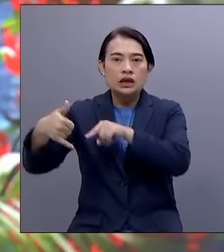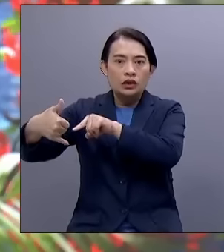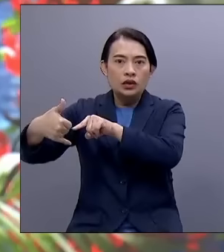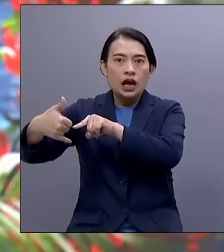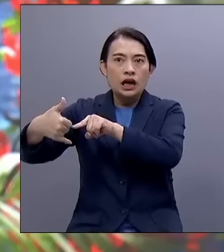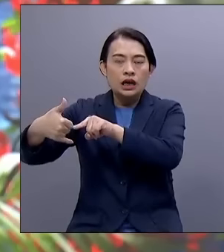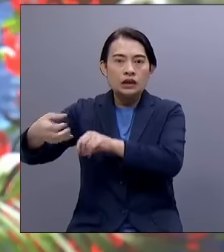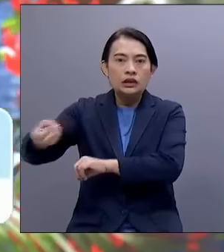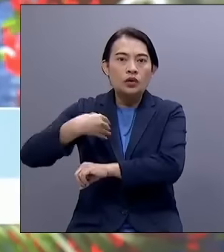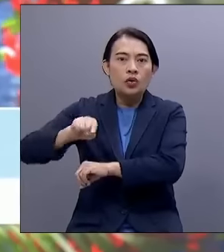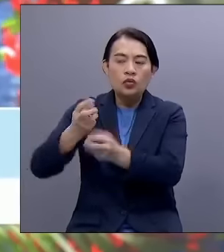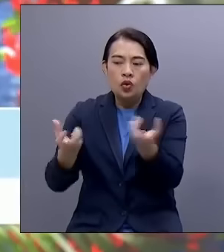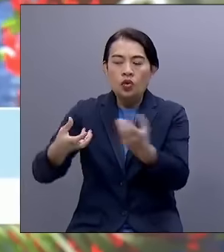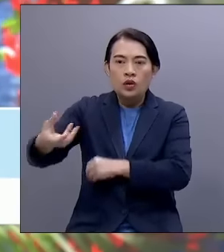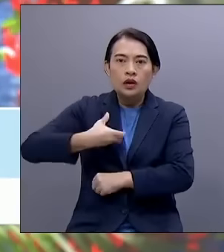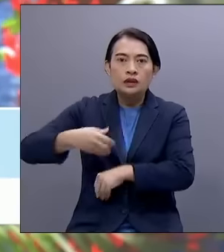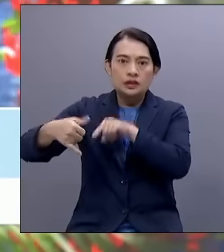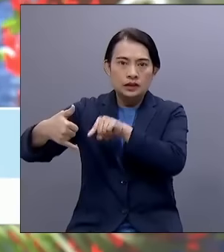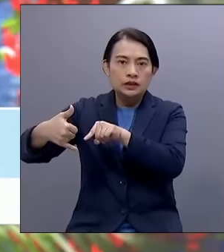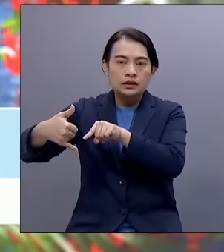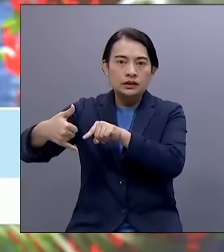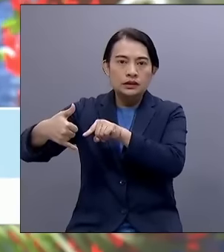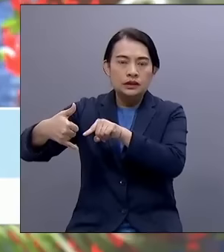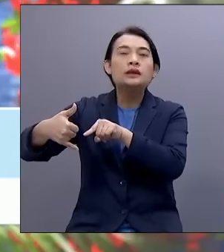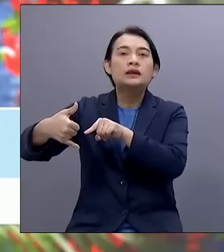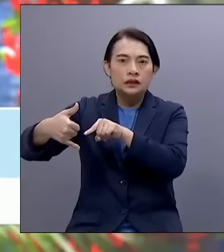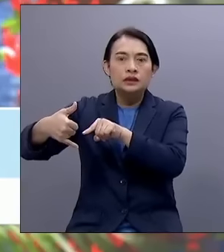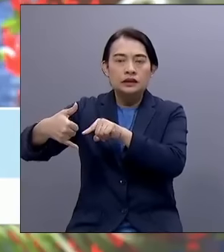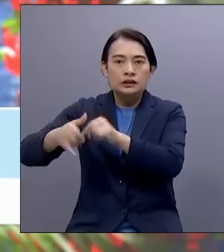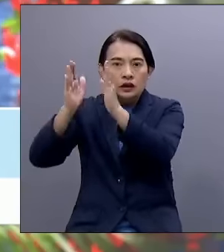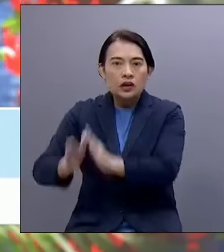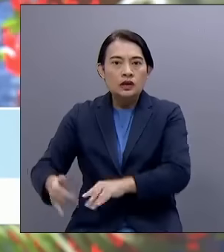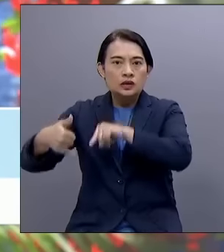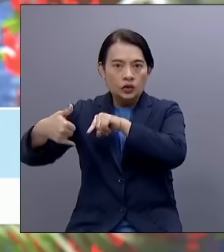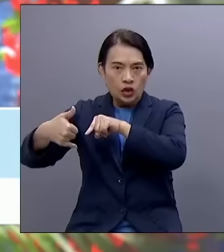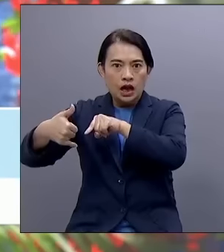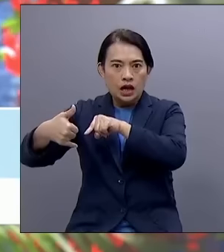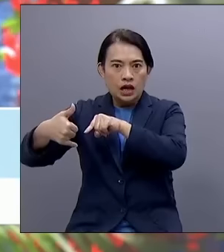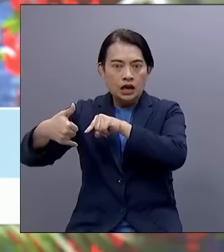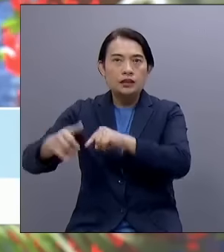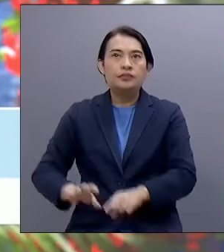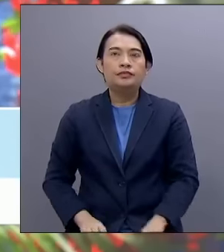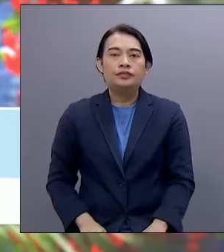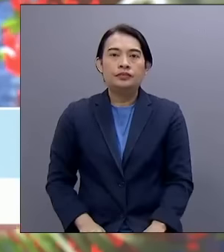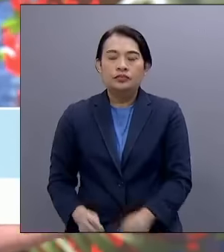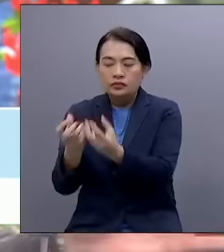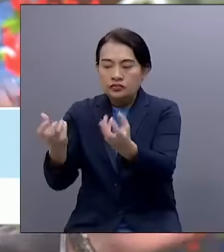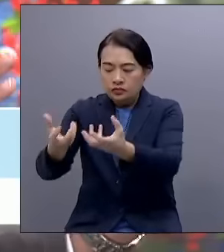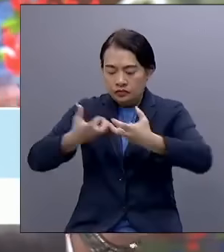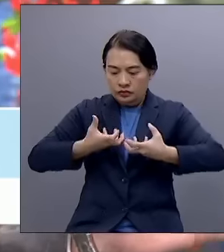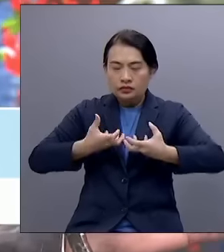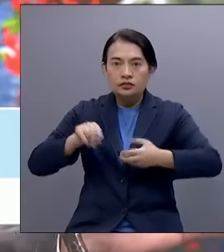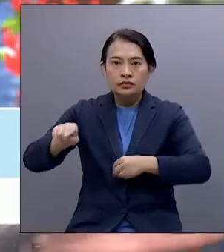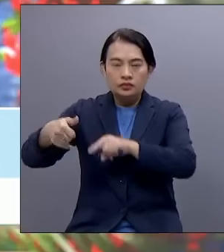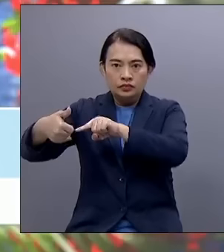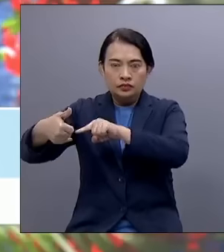เเรียกว่าเป็นเรื่องกฎหมายเรื่องของการขนส่งอีกอ่ะซึ่งตรงนั้นเนี่ยนะครับคนส่งเนี่ยนะครับมีเค้าเรียกว่าผู้ขนส่งกับผู้ส่งผู้ส่ง